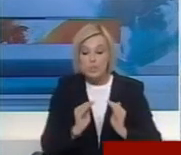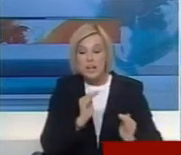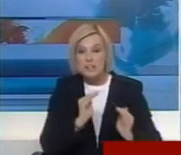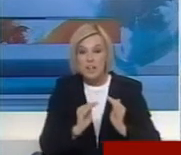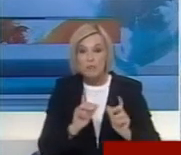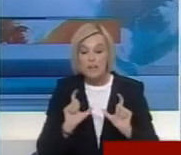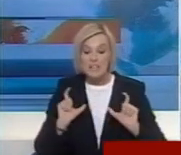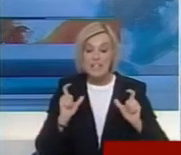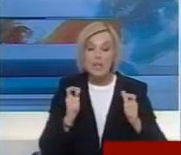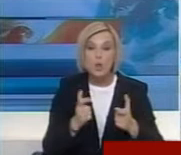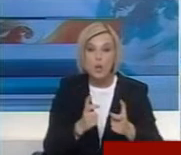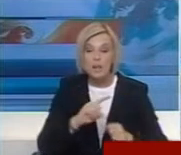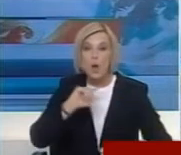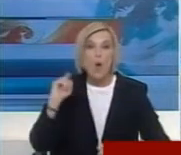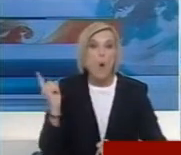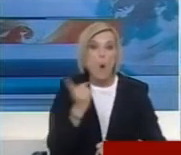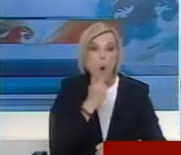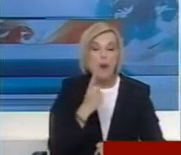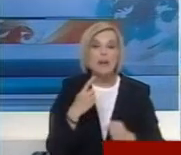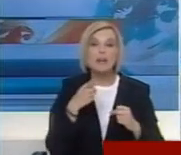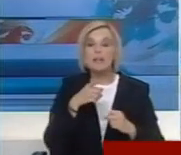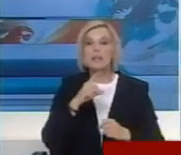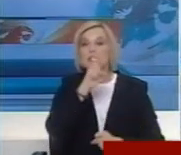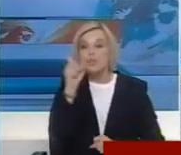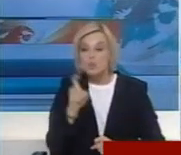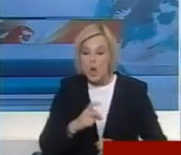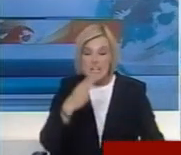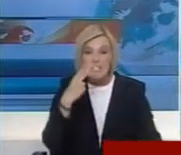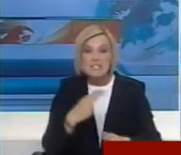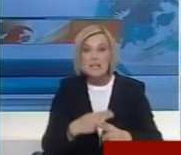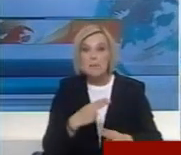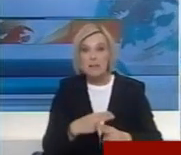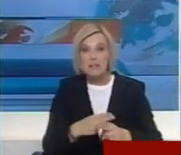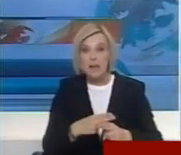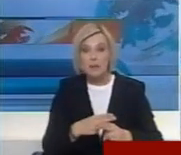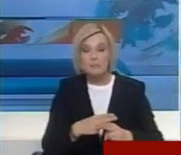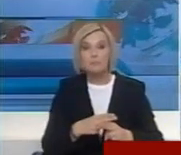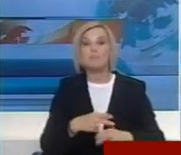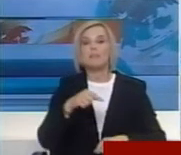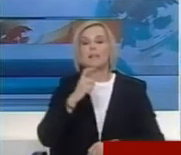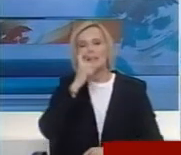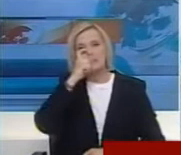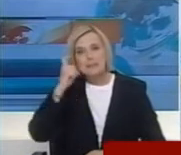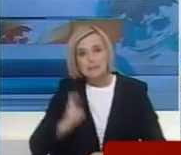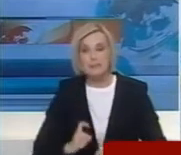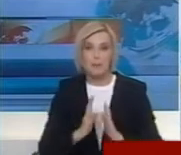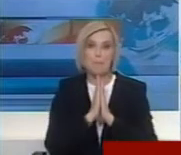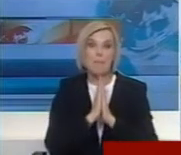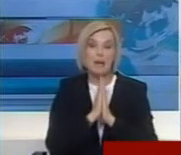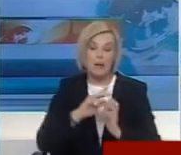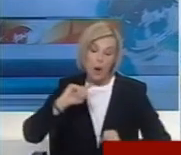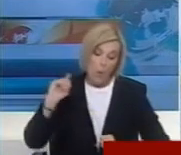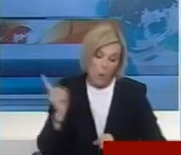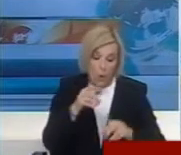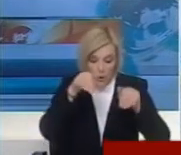είναι ιεροί. Είναι ζωές. Η συμμόρφωση με τα αναγκαία προς το παρόν μέτρα είναι απαραίτητη για τον όσο το